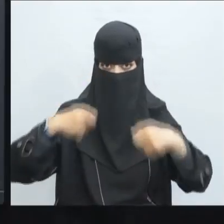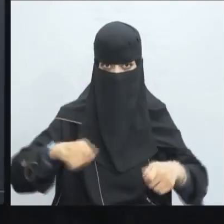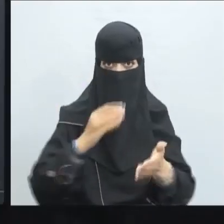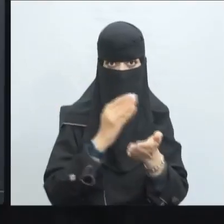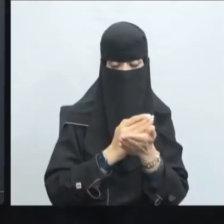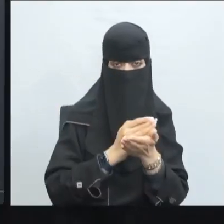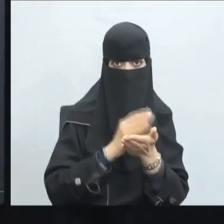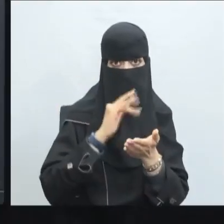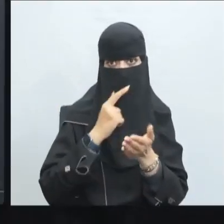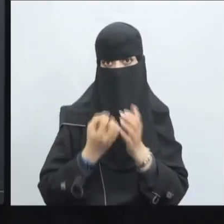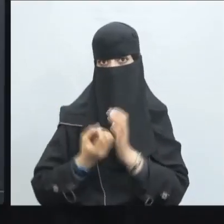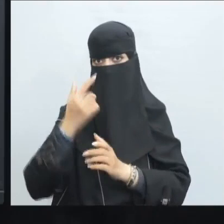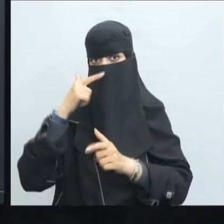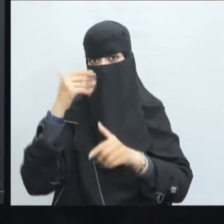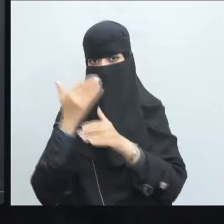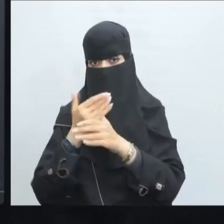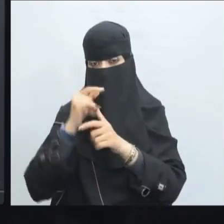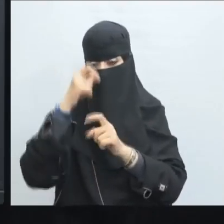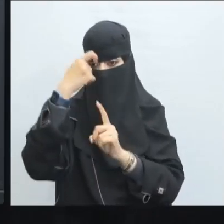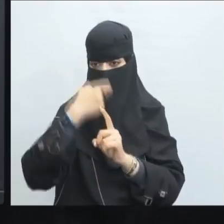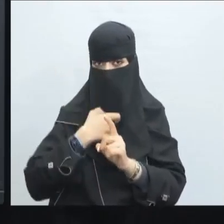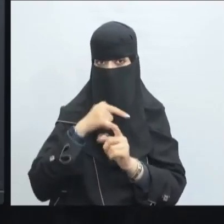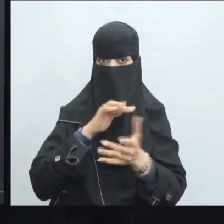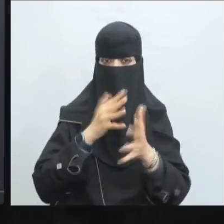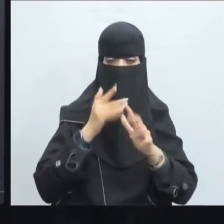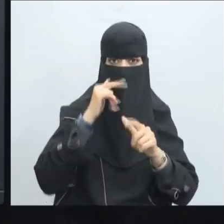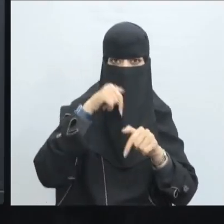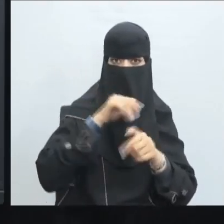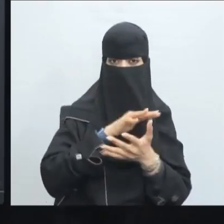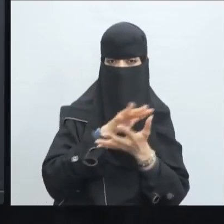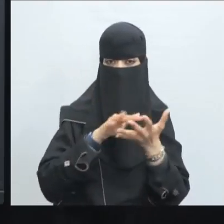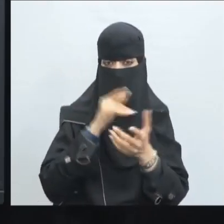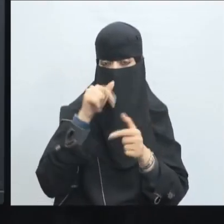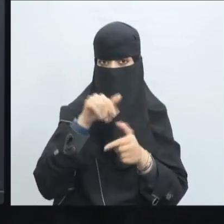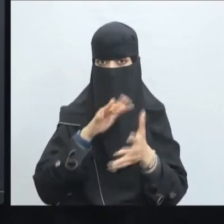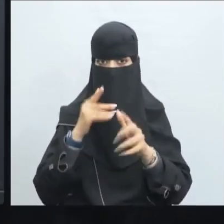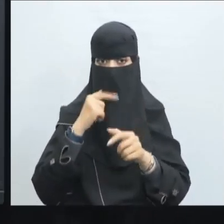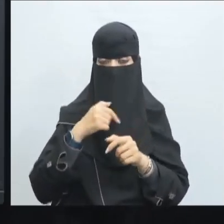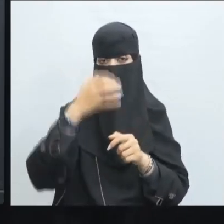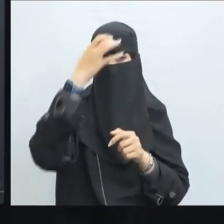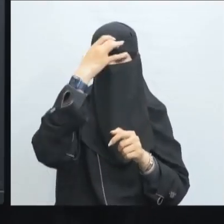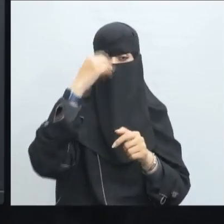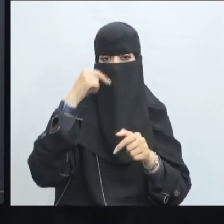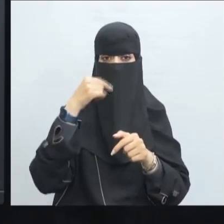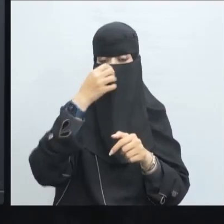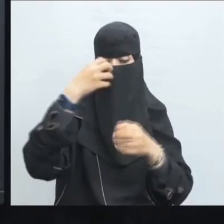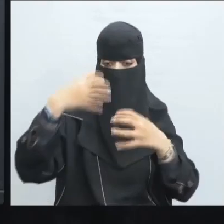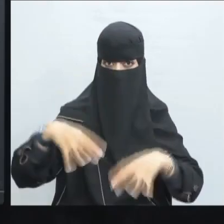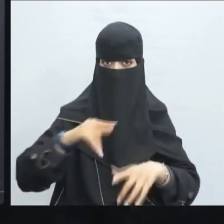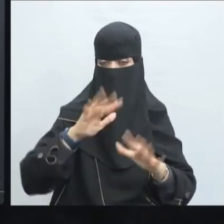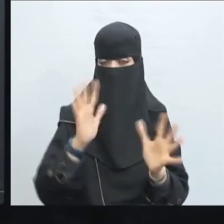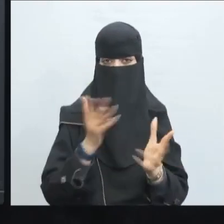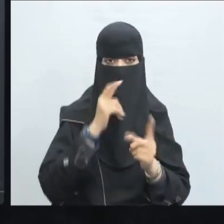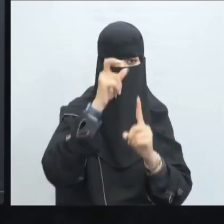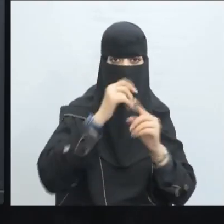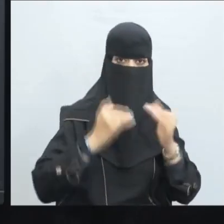يحدث ظرف طارئ بالنسبه له بشكل شخصي او قد يحدث لا قدر الله بعض الامراض او الاوبئه او ايا كان على